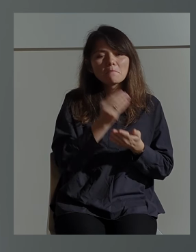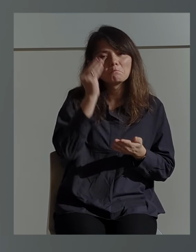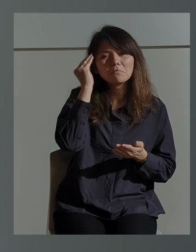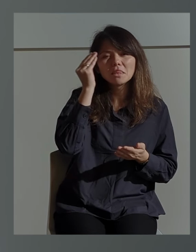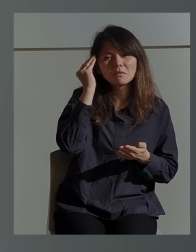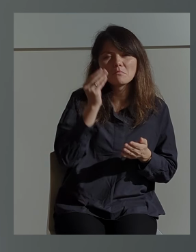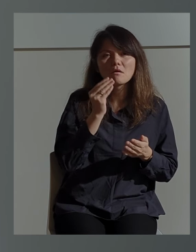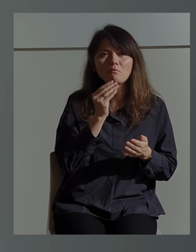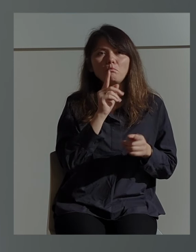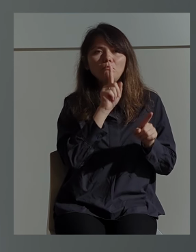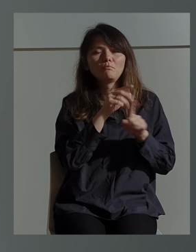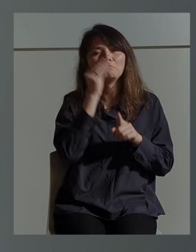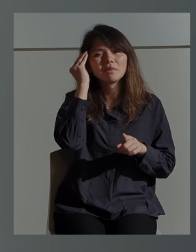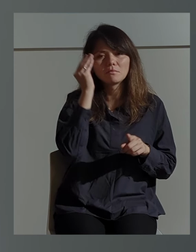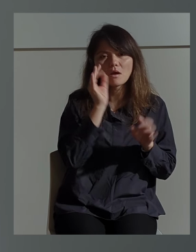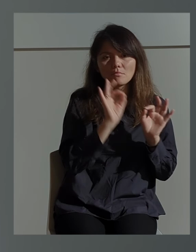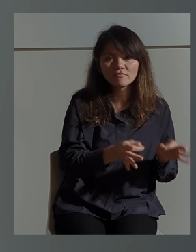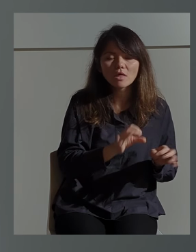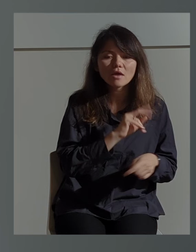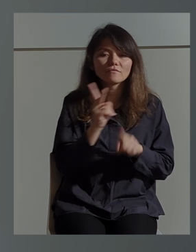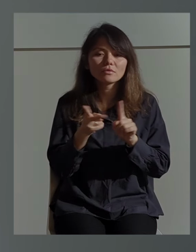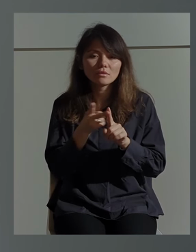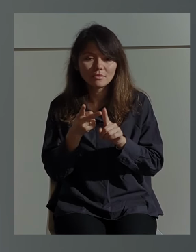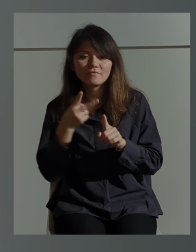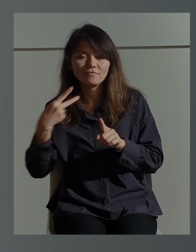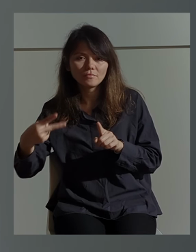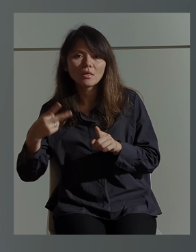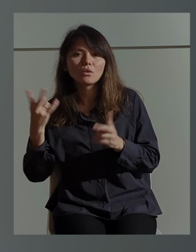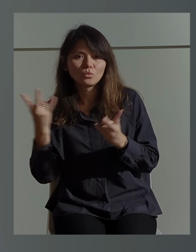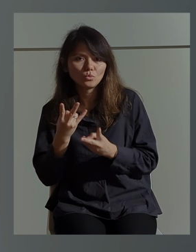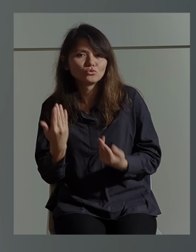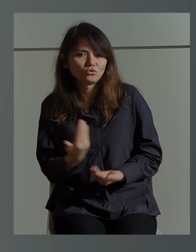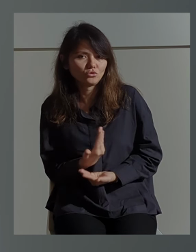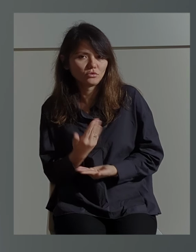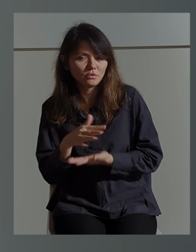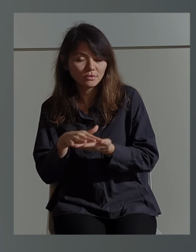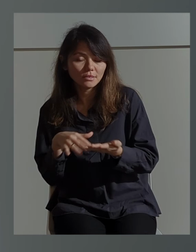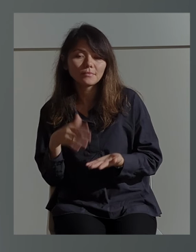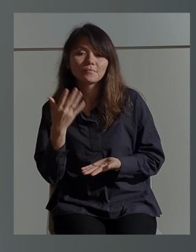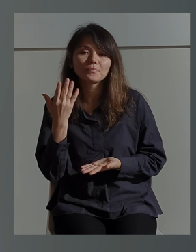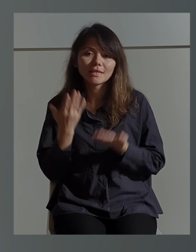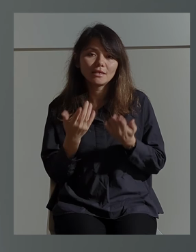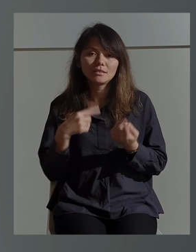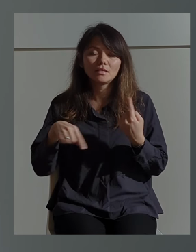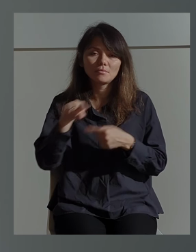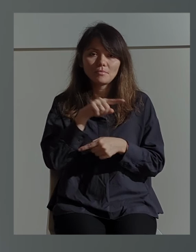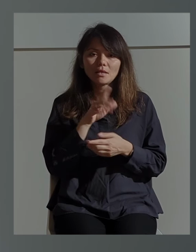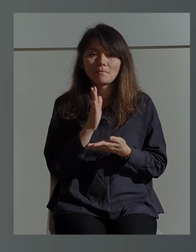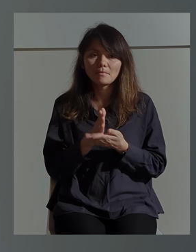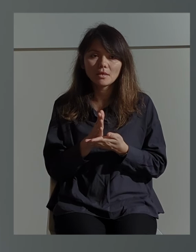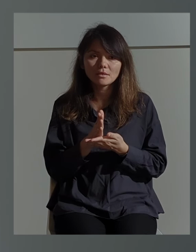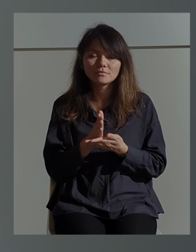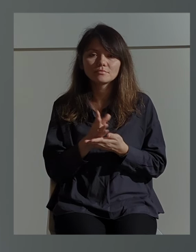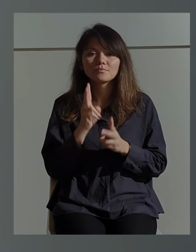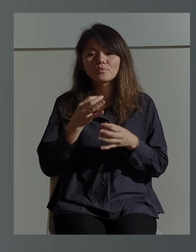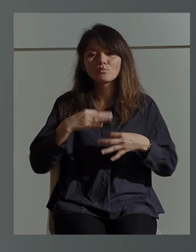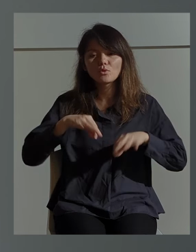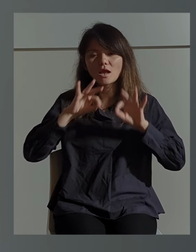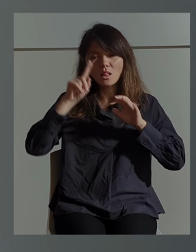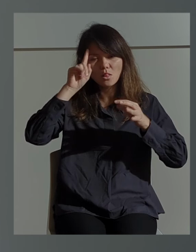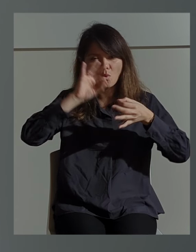полного оправдания и две возможности в которых нужно жить соответственно если мы имеем бюрократическую